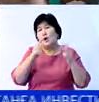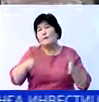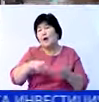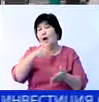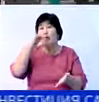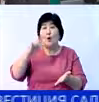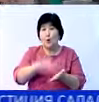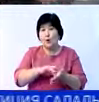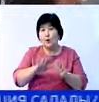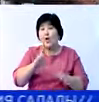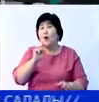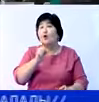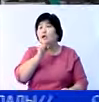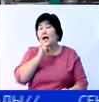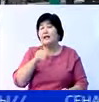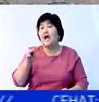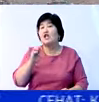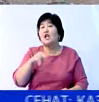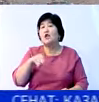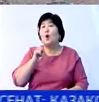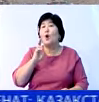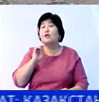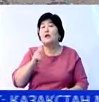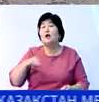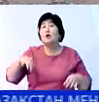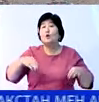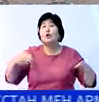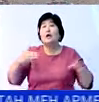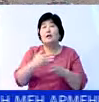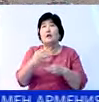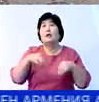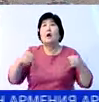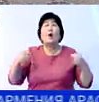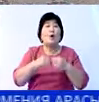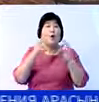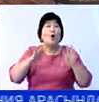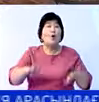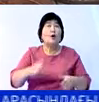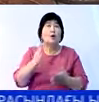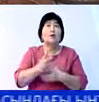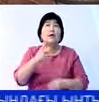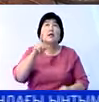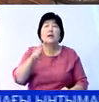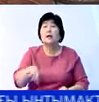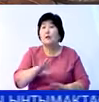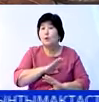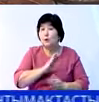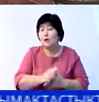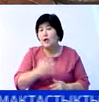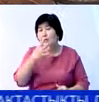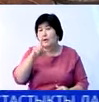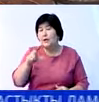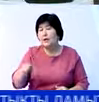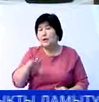қақ ортасында Қорқытата мен желтоқсан көшелерінің қиылысында қос көлік соқтығысты. Оқиға орнында екі адам көз жұмды. Бес